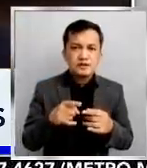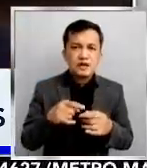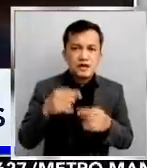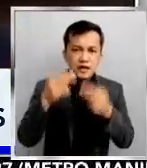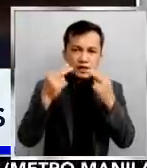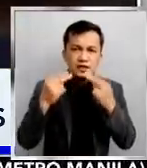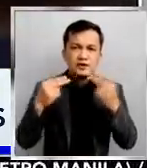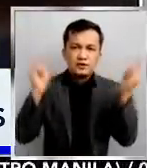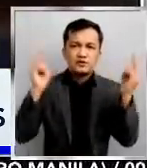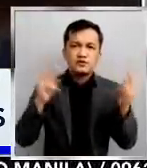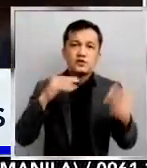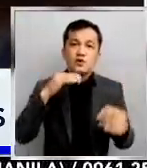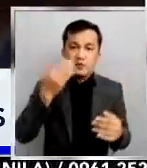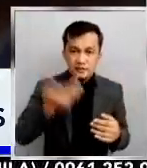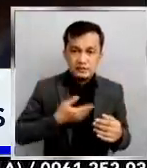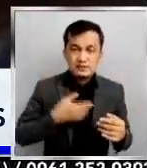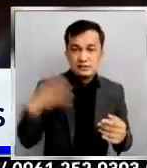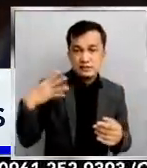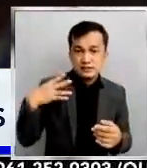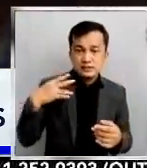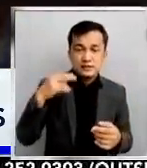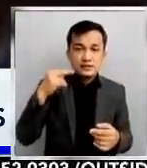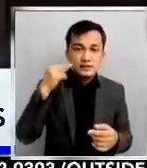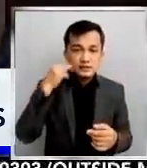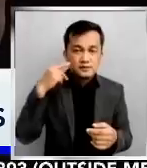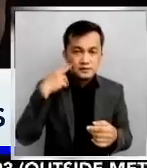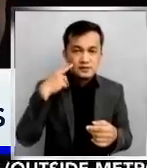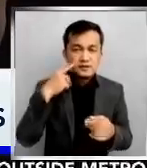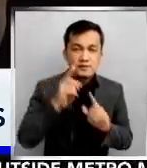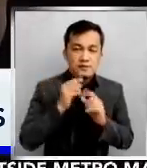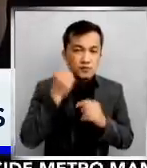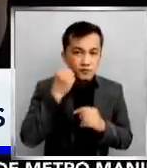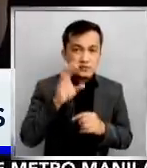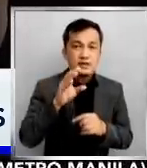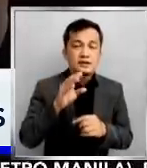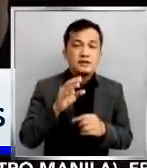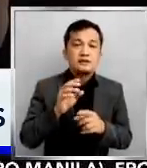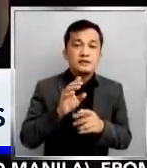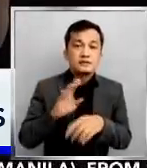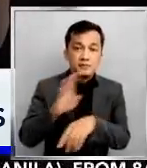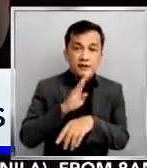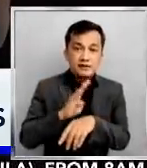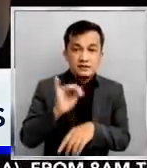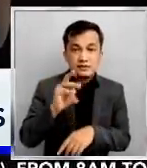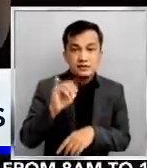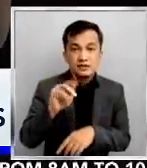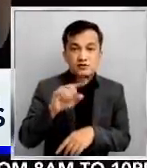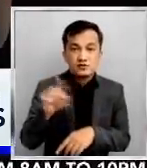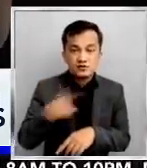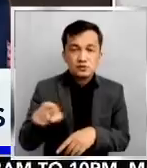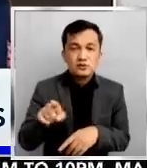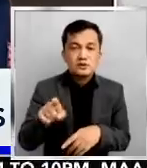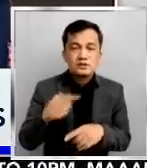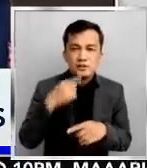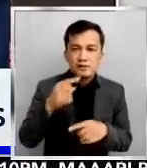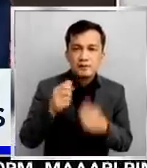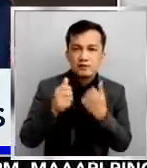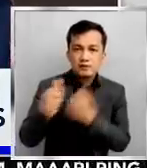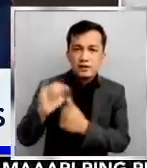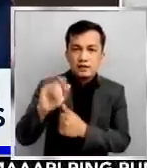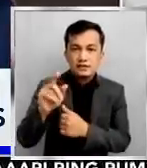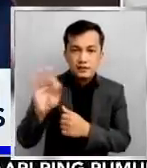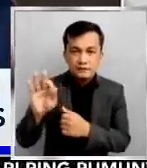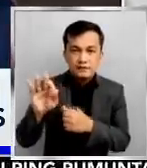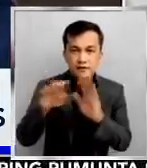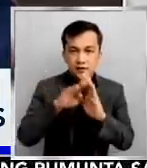Nesthy sa pag-uwi niya ng bayan ng Santa Cruz. Pero alinsunod pa rin daw ito sa IATF protocols. Magre-realign din daw